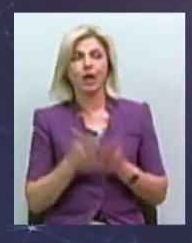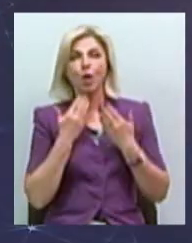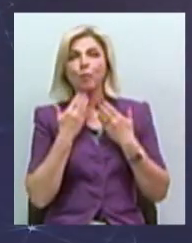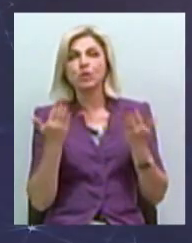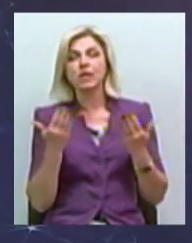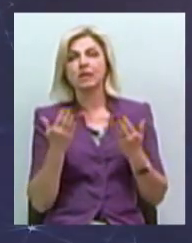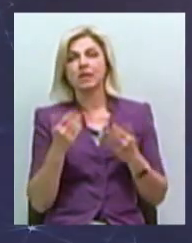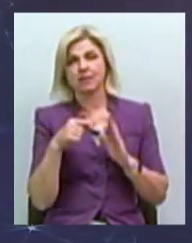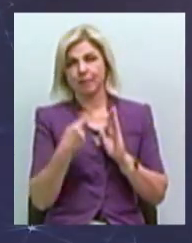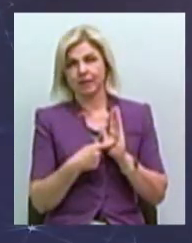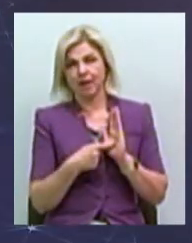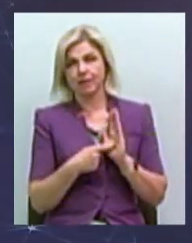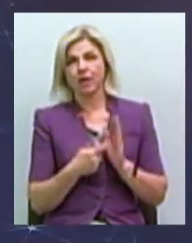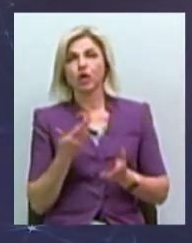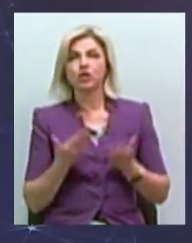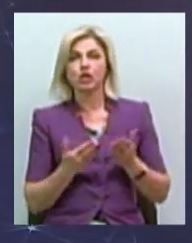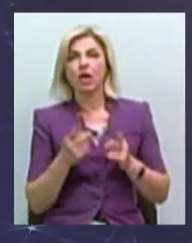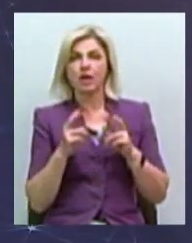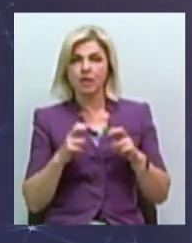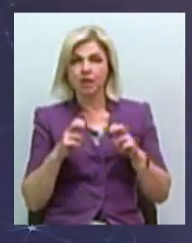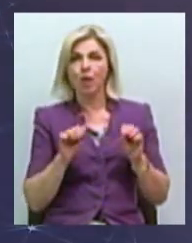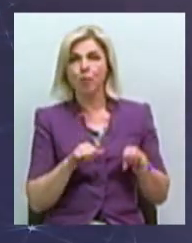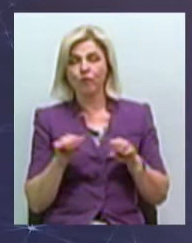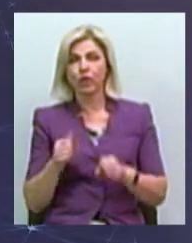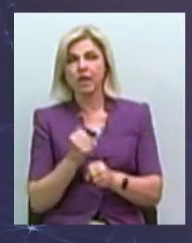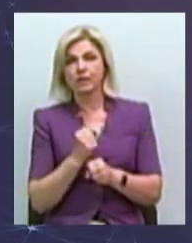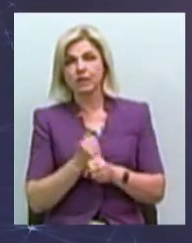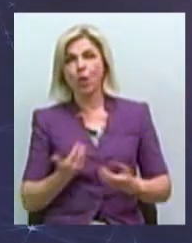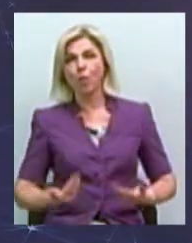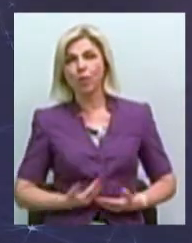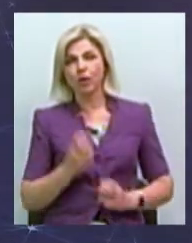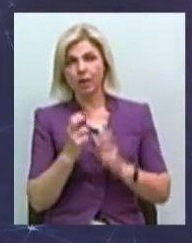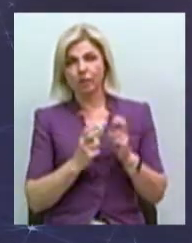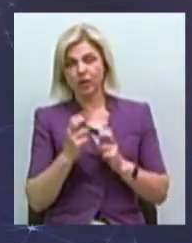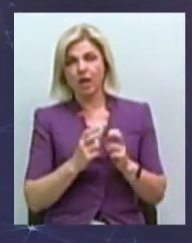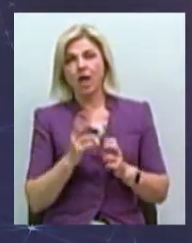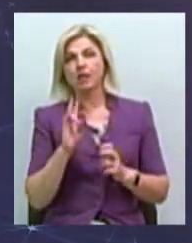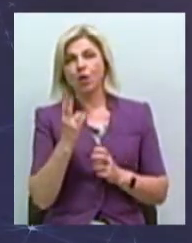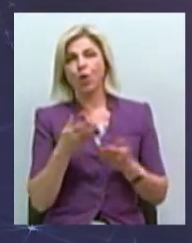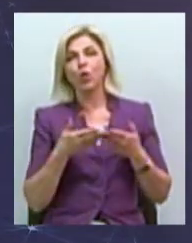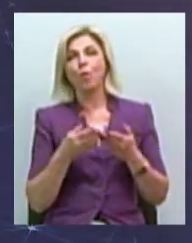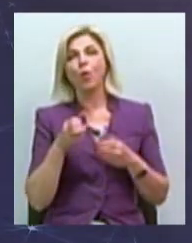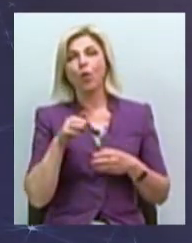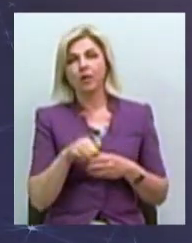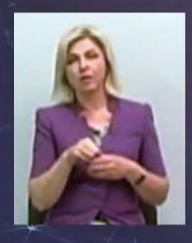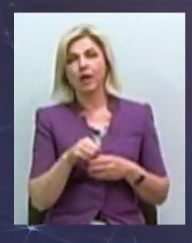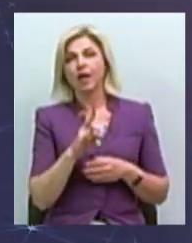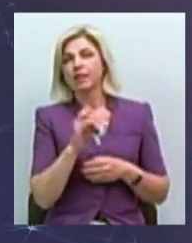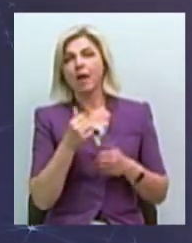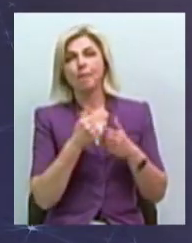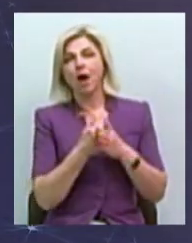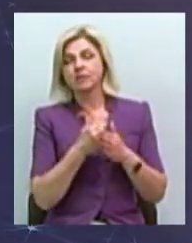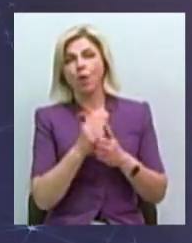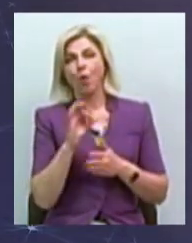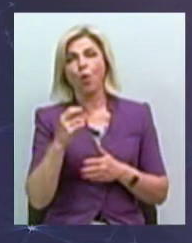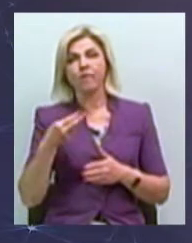хвилина. Чи розглядаєте ви можливість створення комунального підприємства, створення взагалі Миколаївського порту, комунального порту, не на базі Ольві,